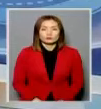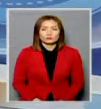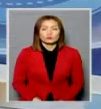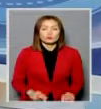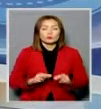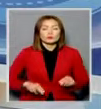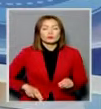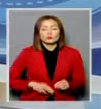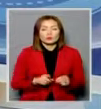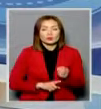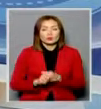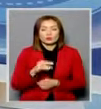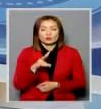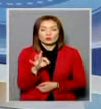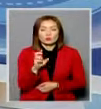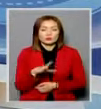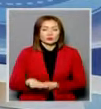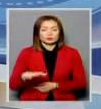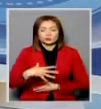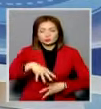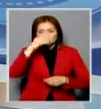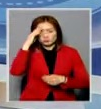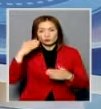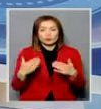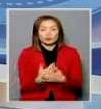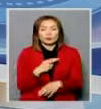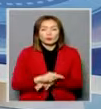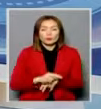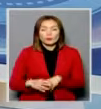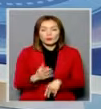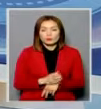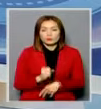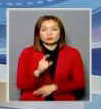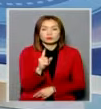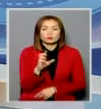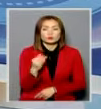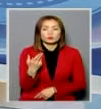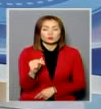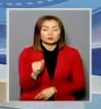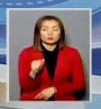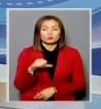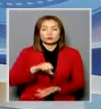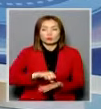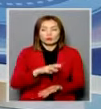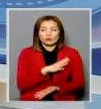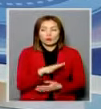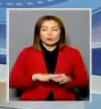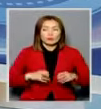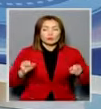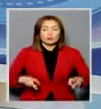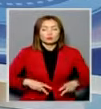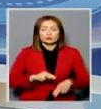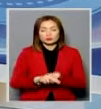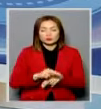Учителя начальных классов от РАО на областном форуме освоили новые методы обучения азбуки. Кроме того, они приняли участие в специальной